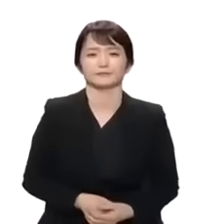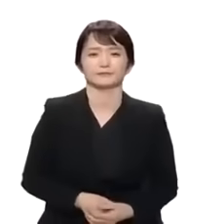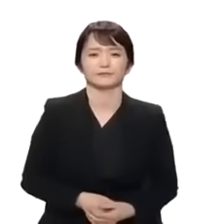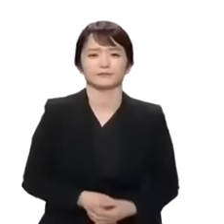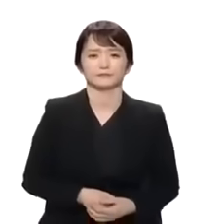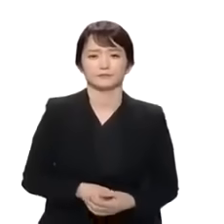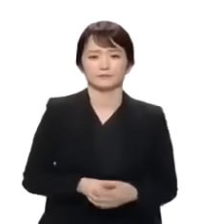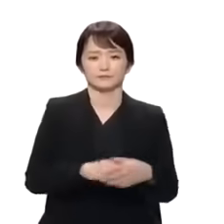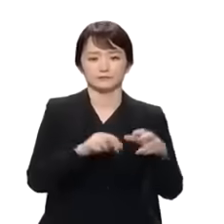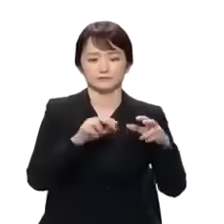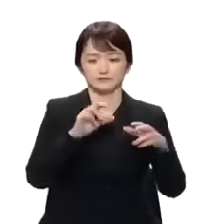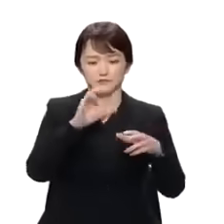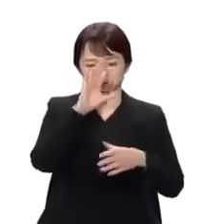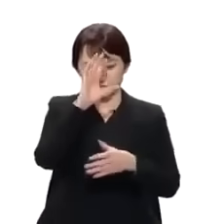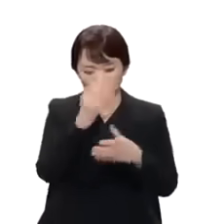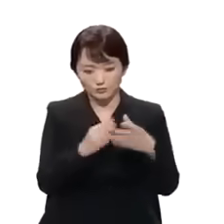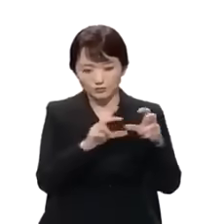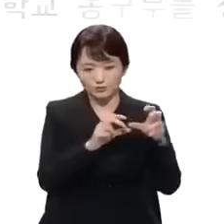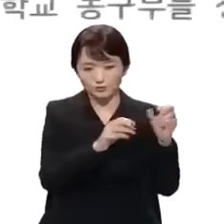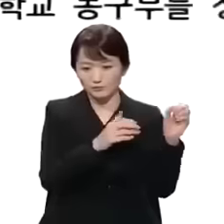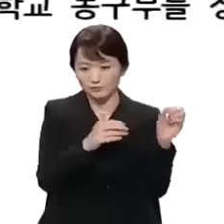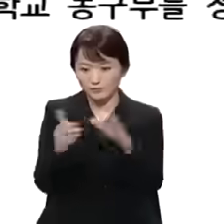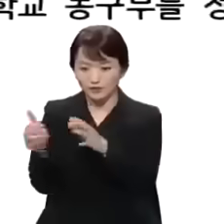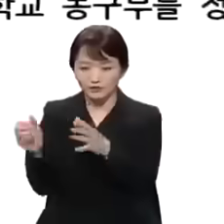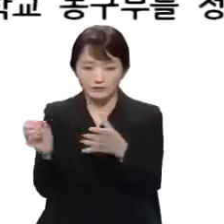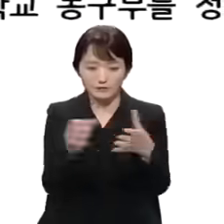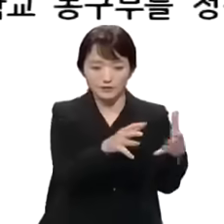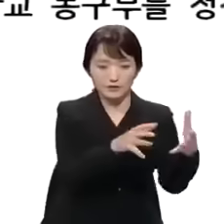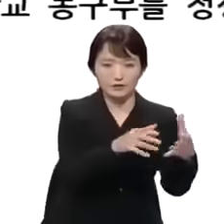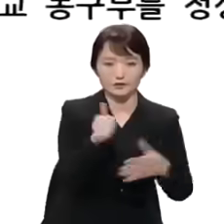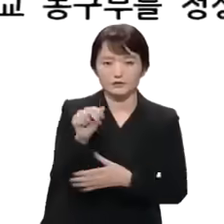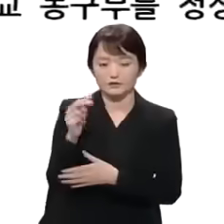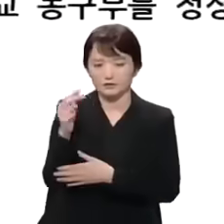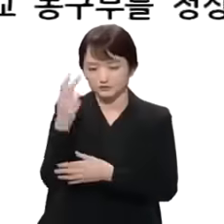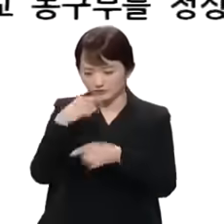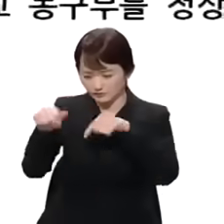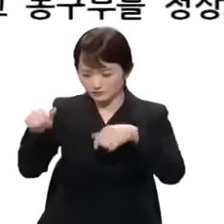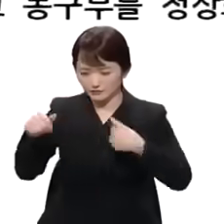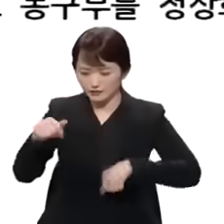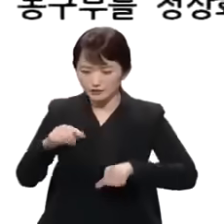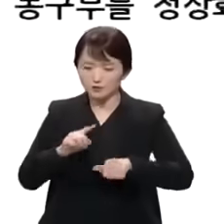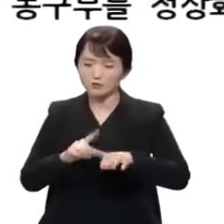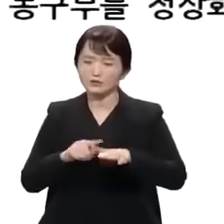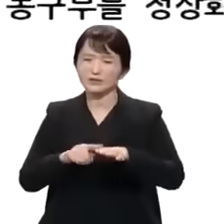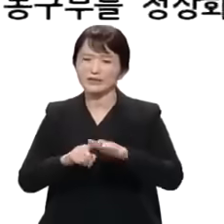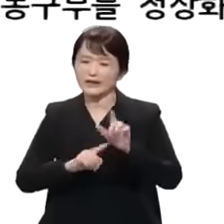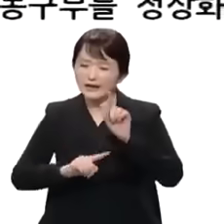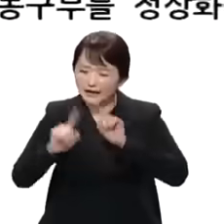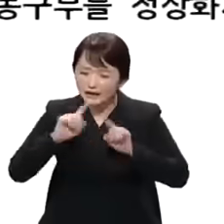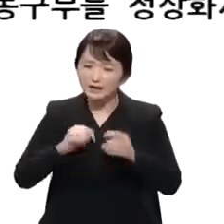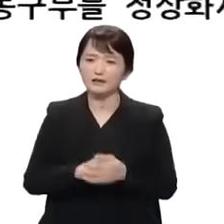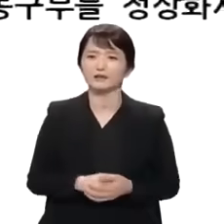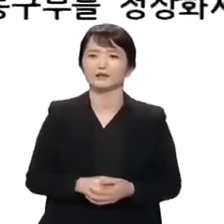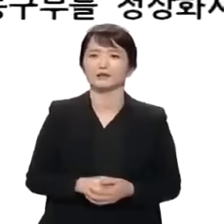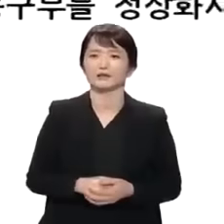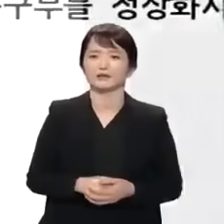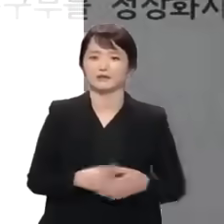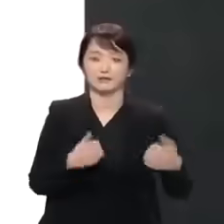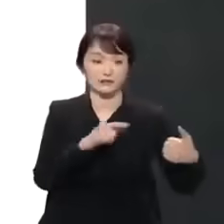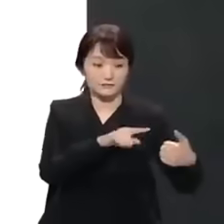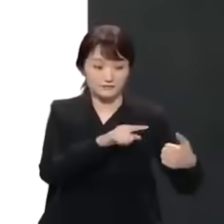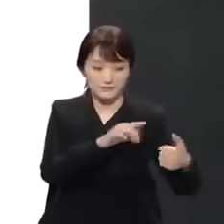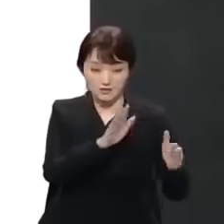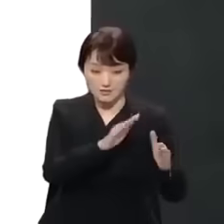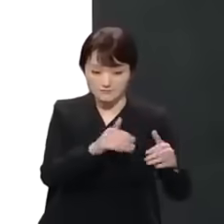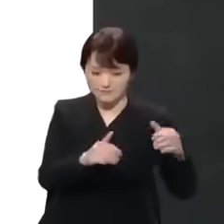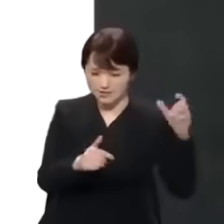연습을 하다가 한 학생이 현감독 들 그 손가락을 다치게 하니까 해당 학생이 일부러 강하게 패스를 한거다 만약에